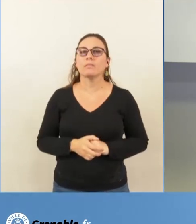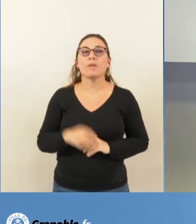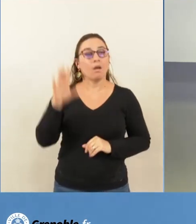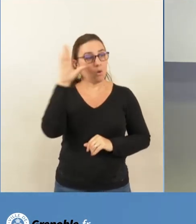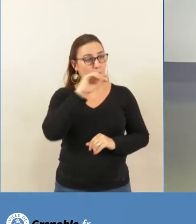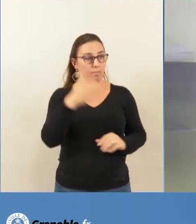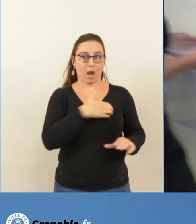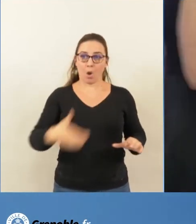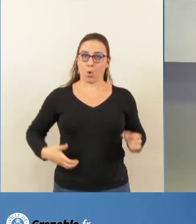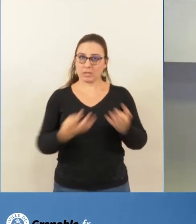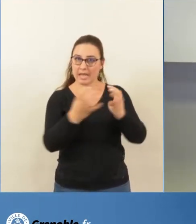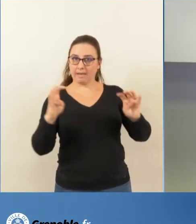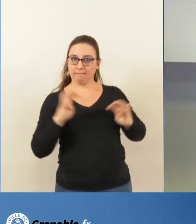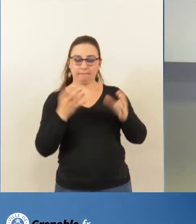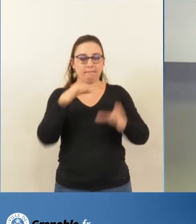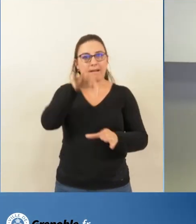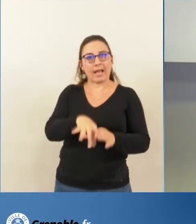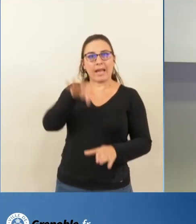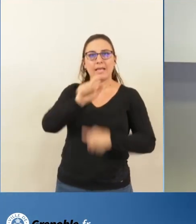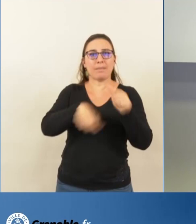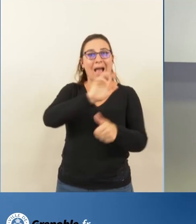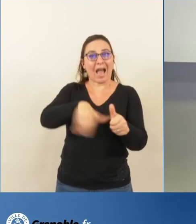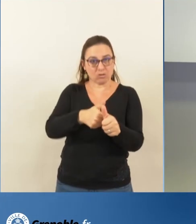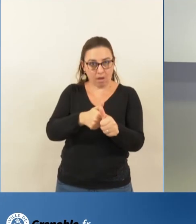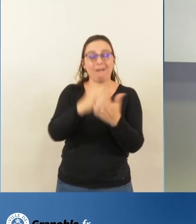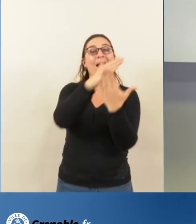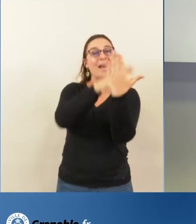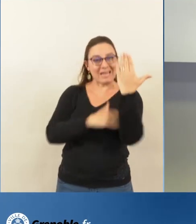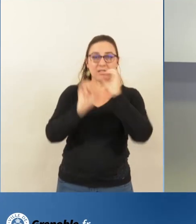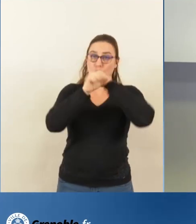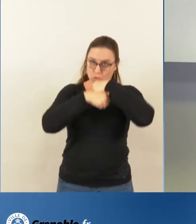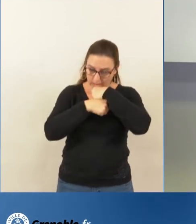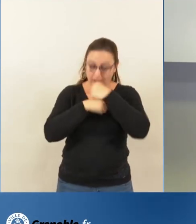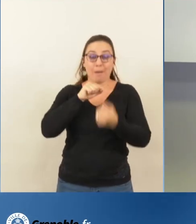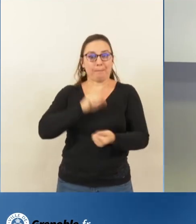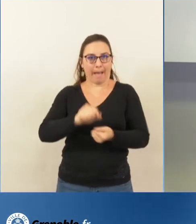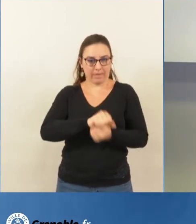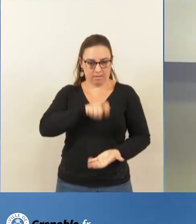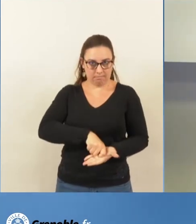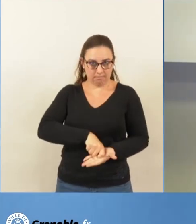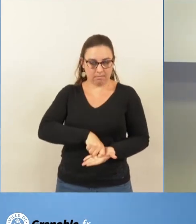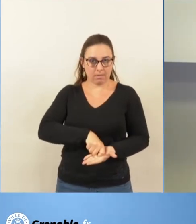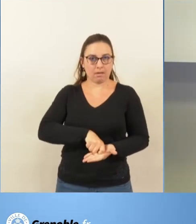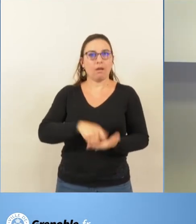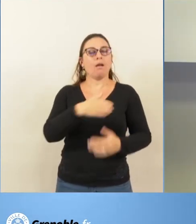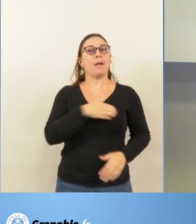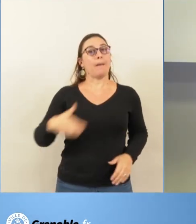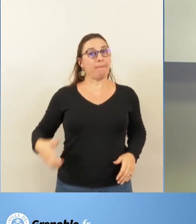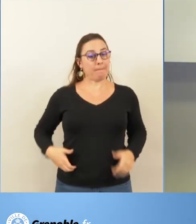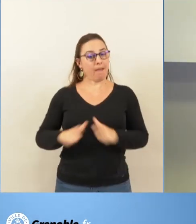municipal Élie des adjoints par un scrutin de liste à lutin secret papier et que le maire